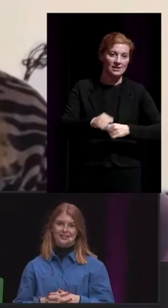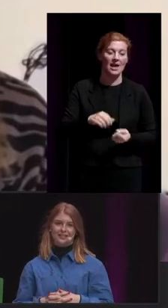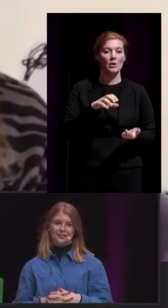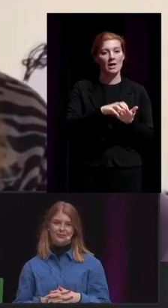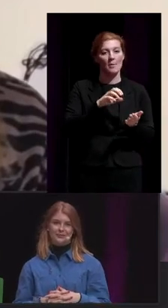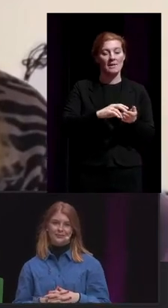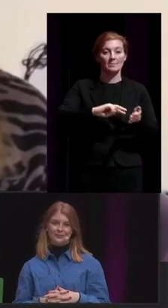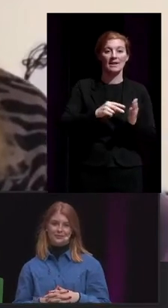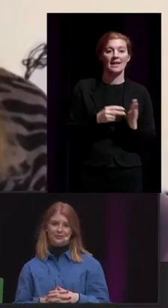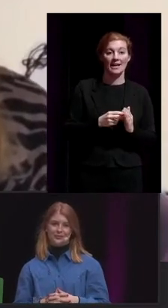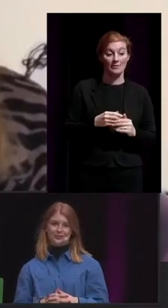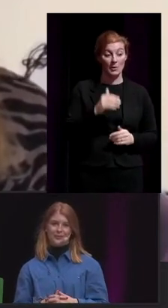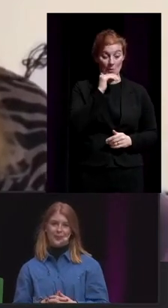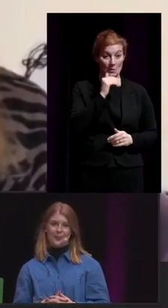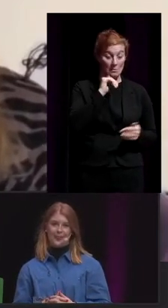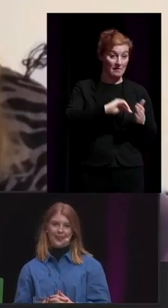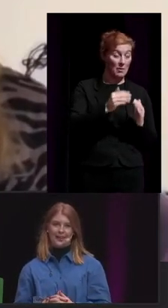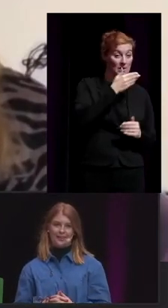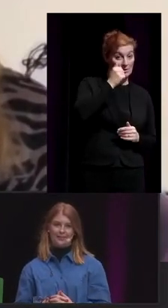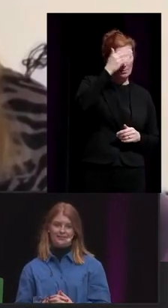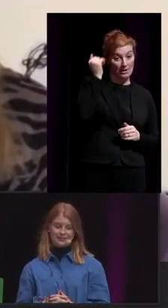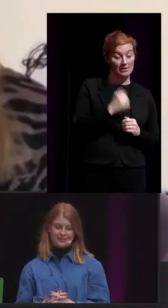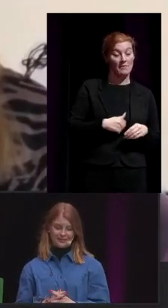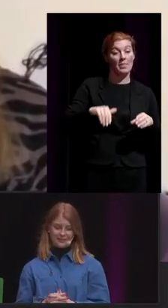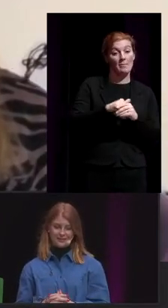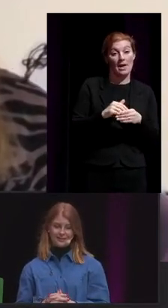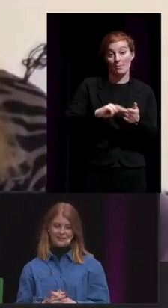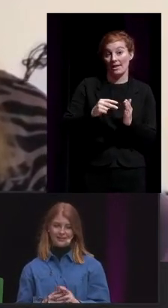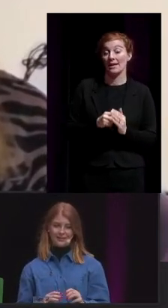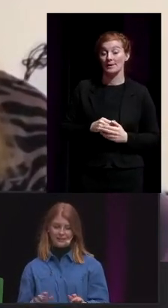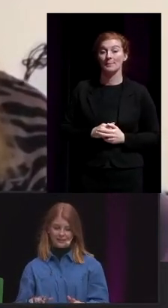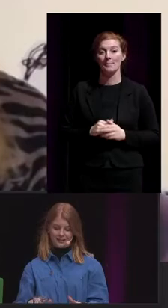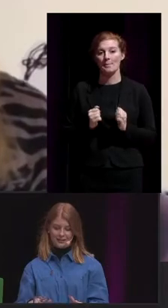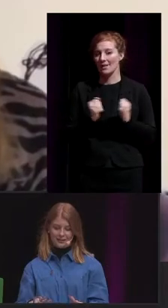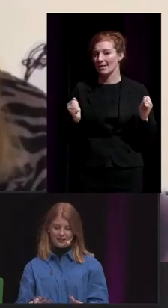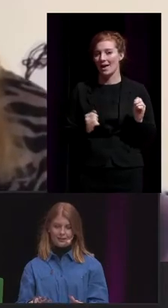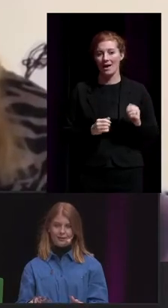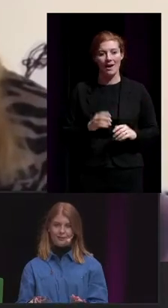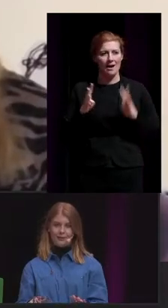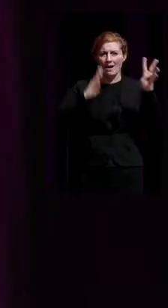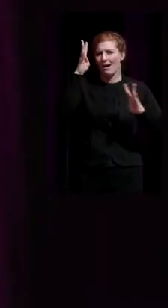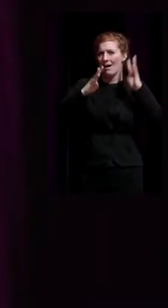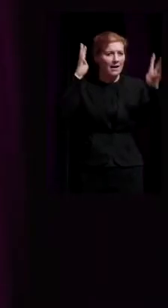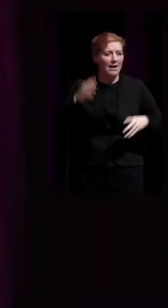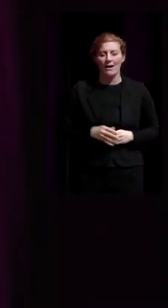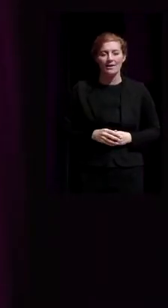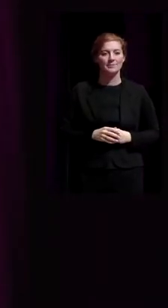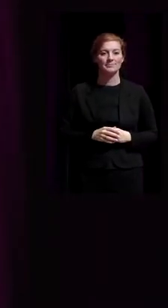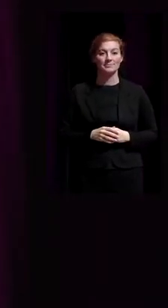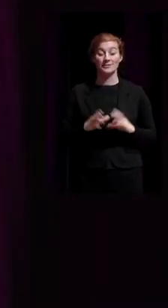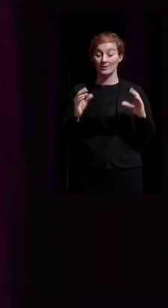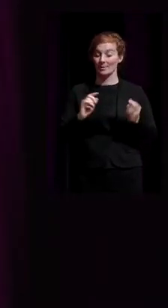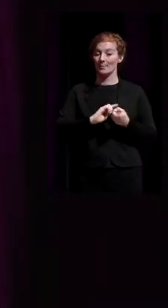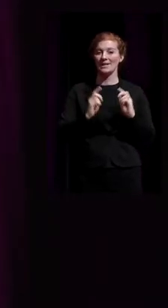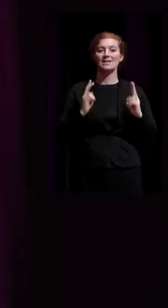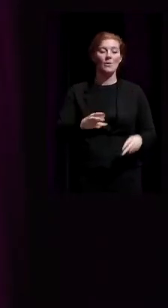sommarungdomarnas idéer. Och sen så ska det här såklart jobbas med ungdomar. Men jättemycket, det sprudlar. Man blir ju superglad av att